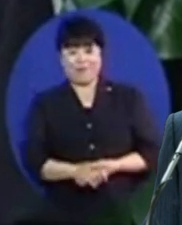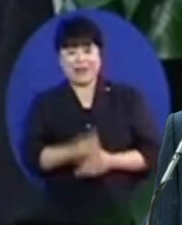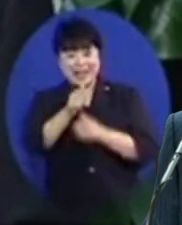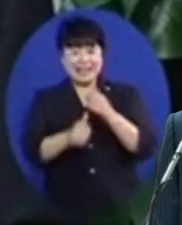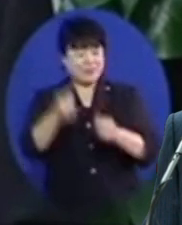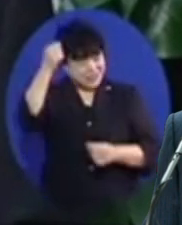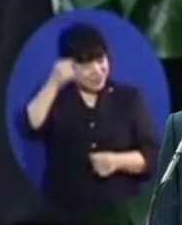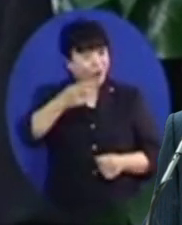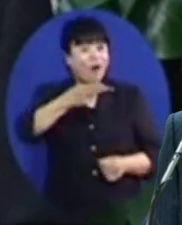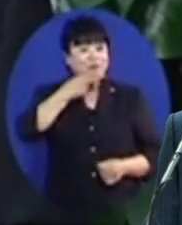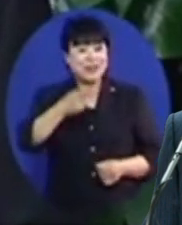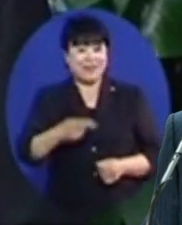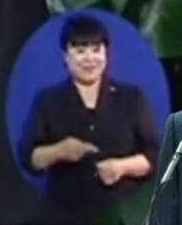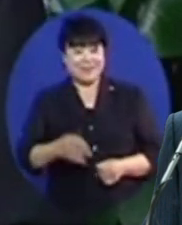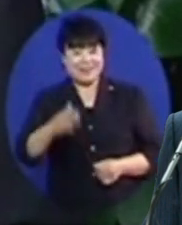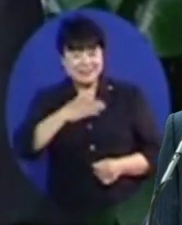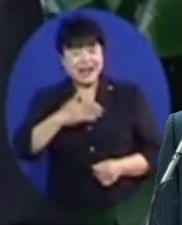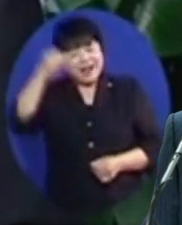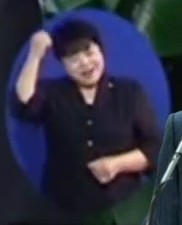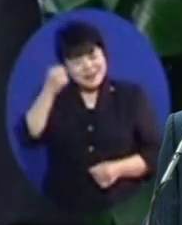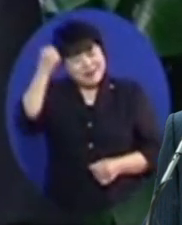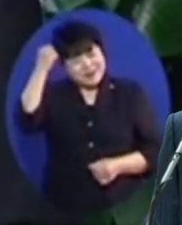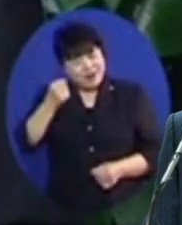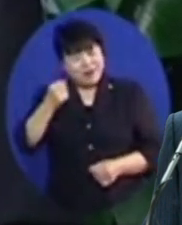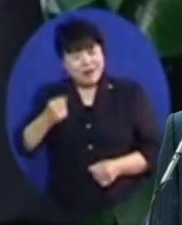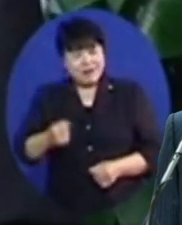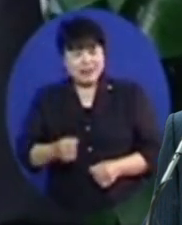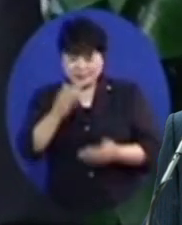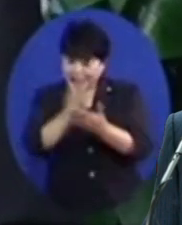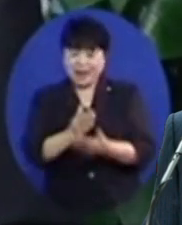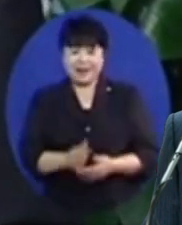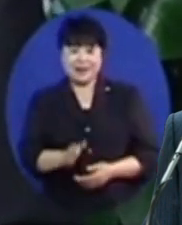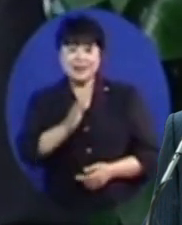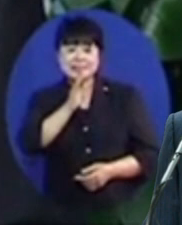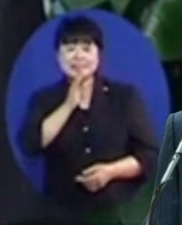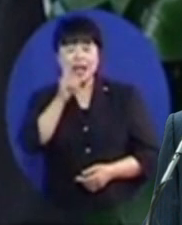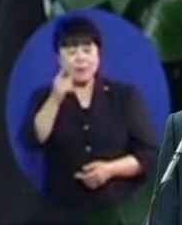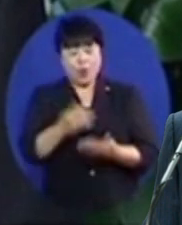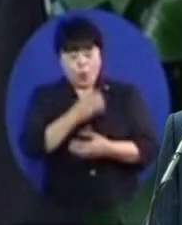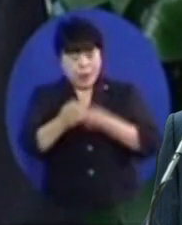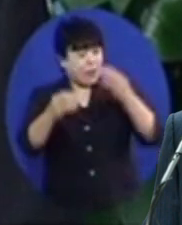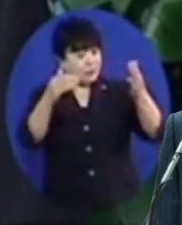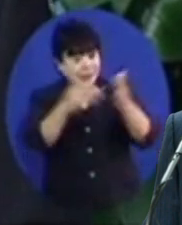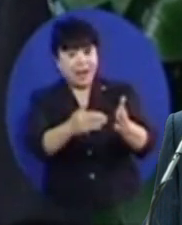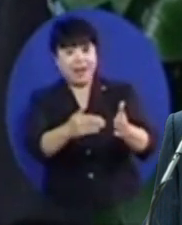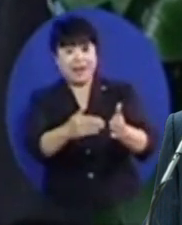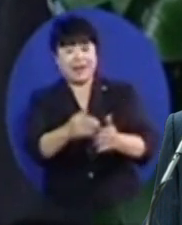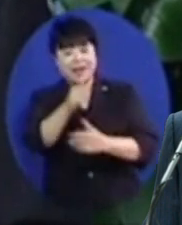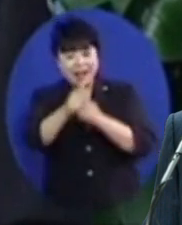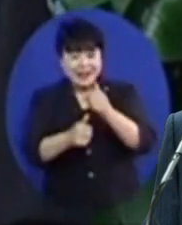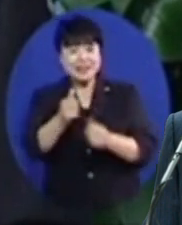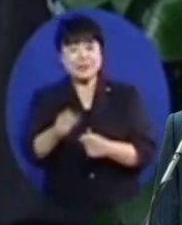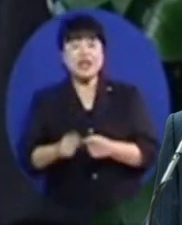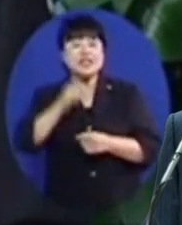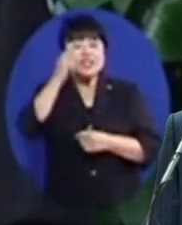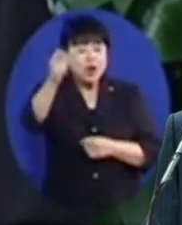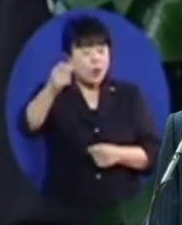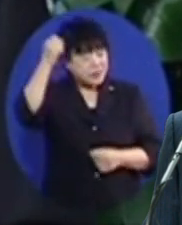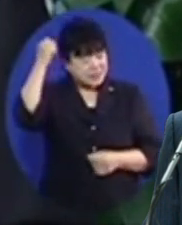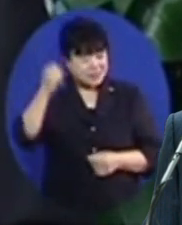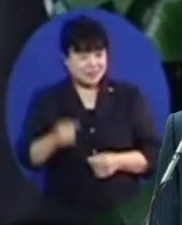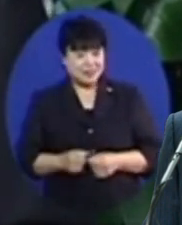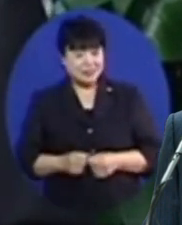하나님이 기억하지 않은 것을 봐도 나는 자꾸 기억해서 말을 합니까? 진실로 한번 회개했으면 하나님은 영원히